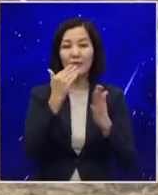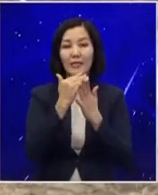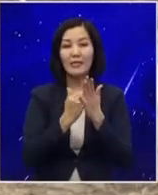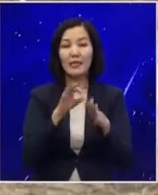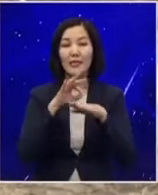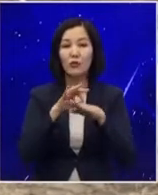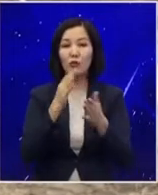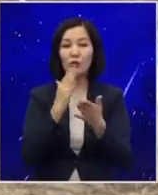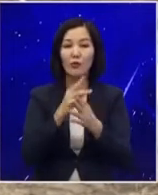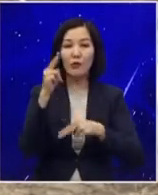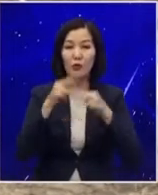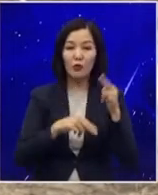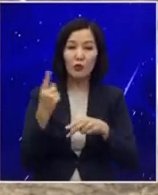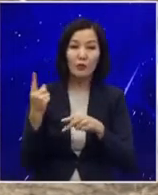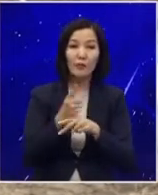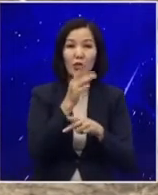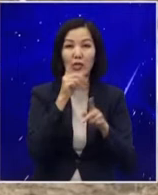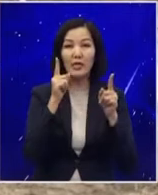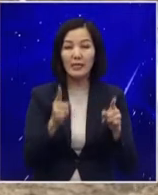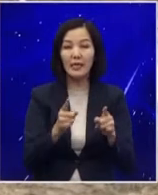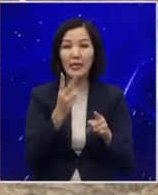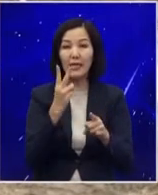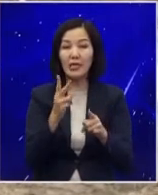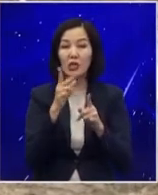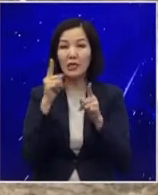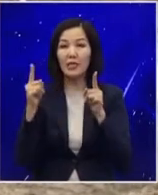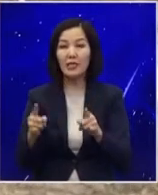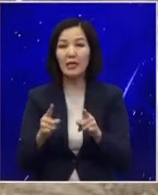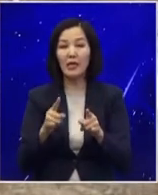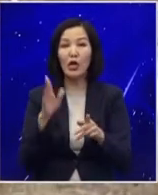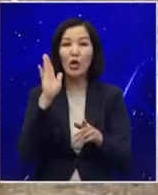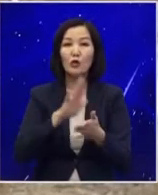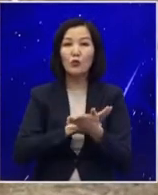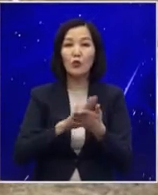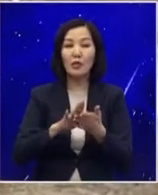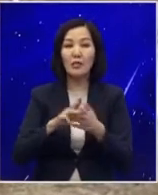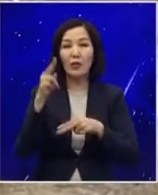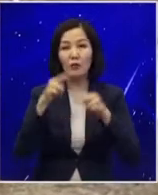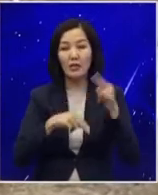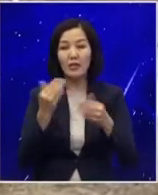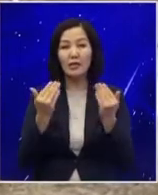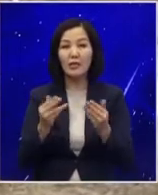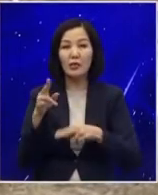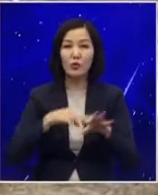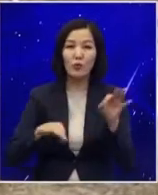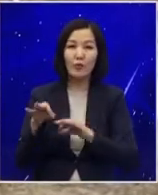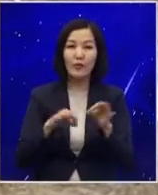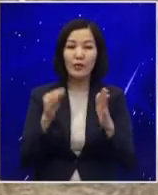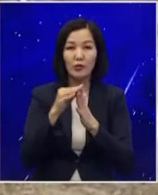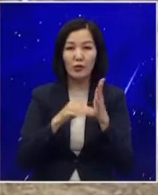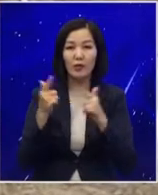жүріп жатыр. Бұл құрылыстың бірінші кезеңі. Екінші кезеңінде кәріз суларын тазалау кешені салынады. Қазір жобасы сараптамада